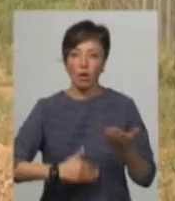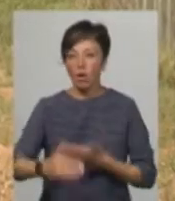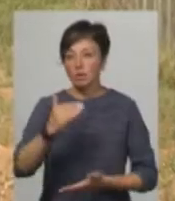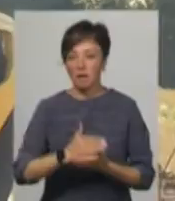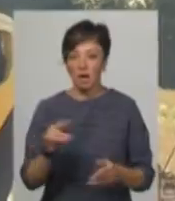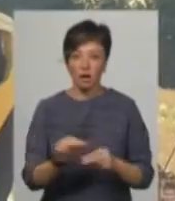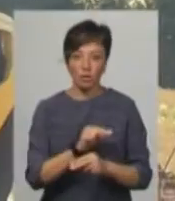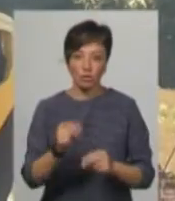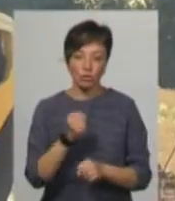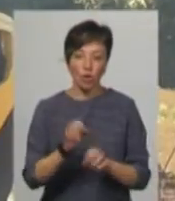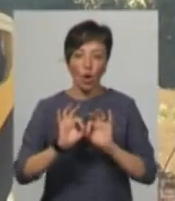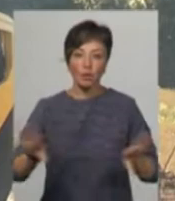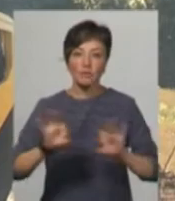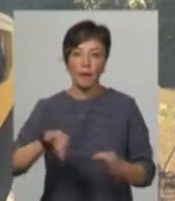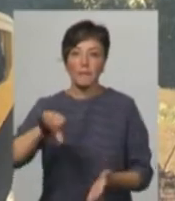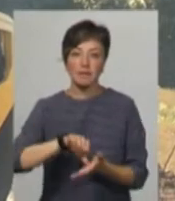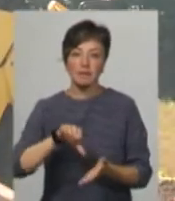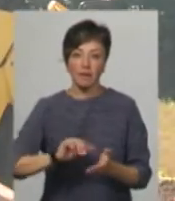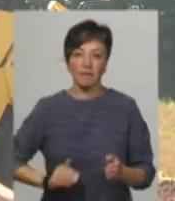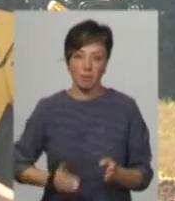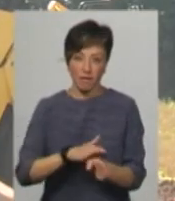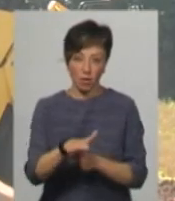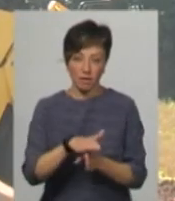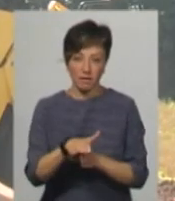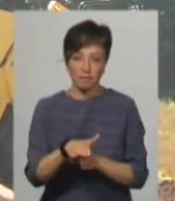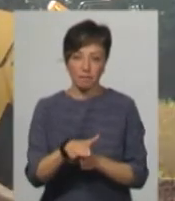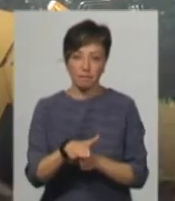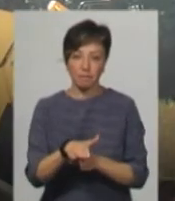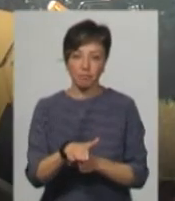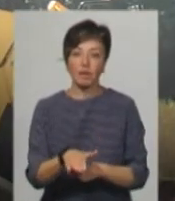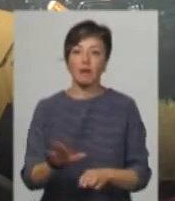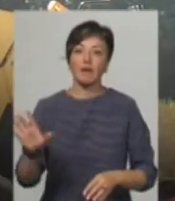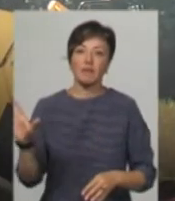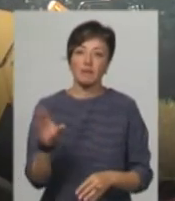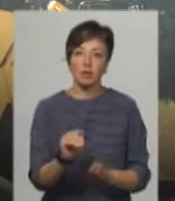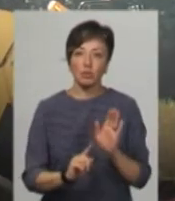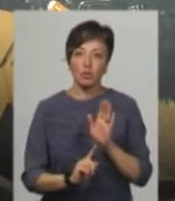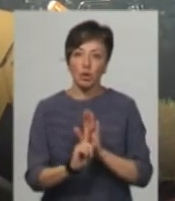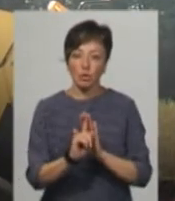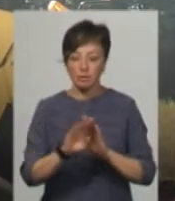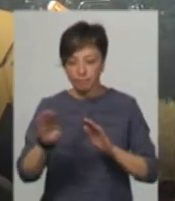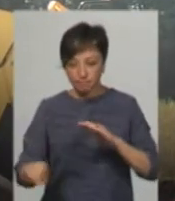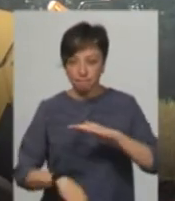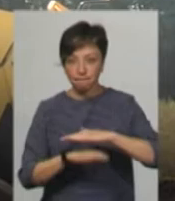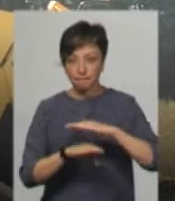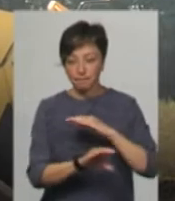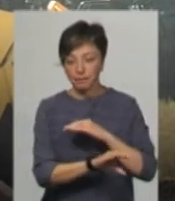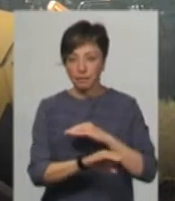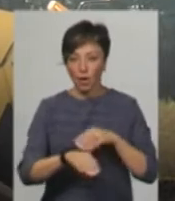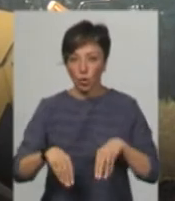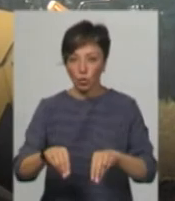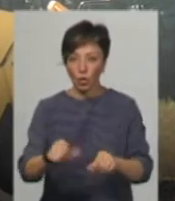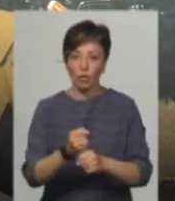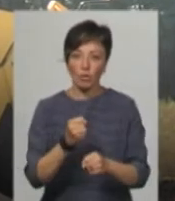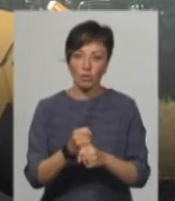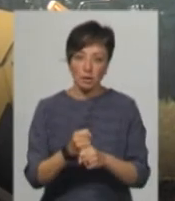ремонтні роботи, розповідає представник підрядника Тарас Чилій. Все почалося з ґрунтових робіт, з підготовчих робіт, з